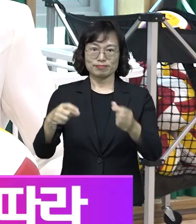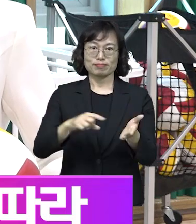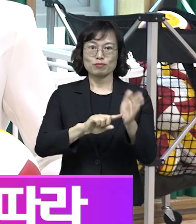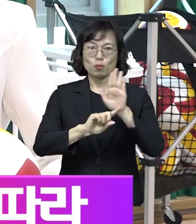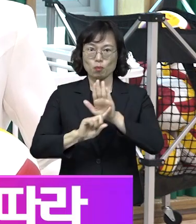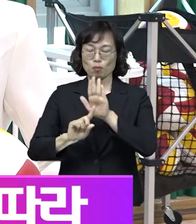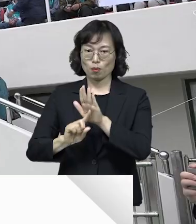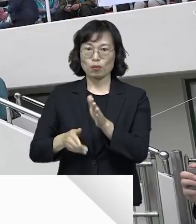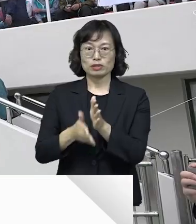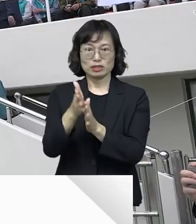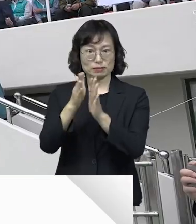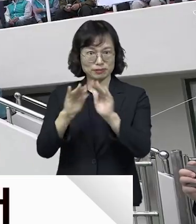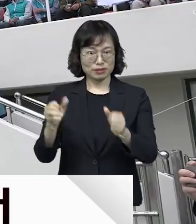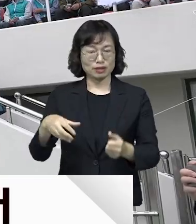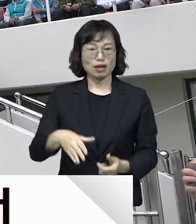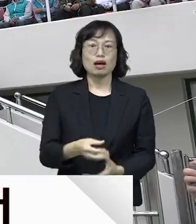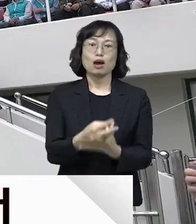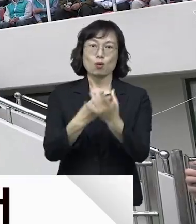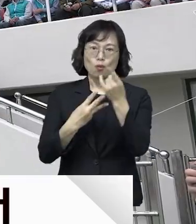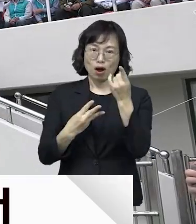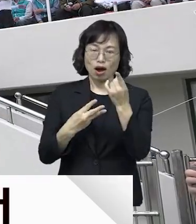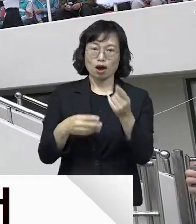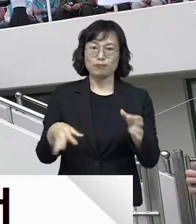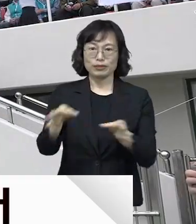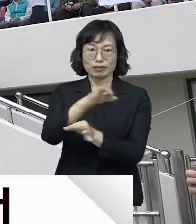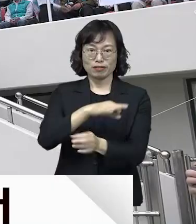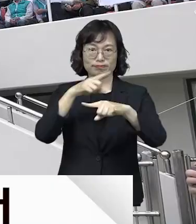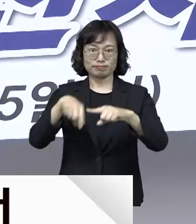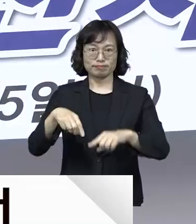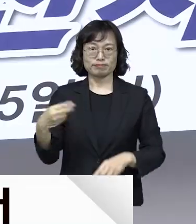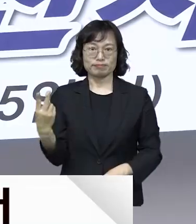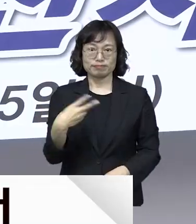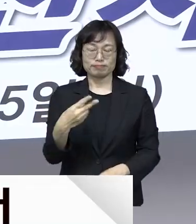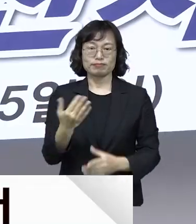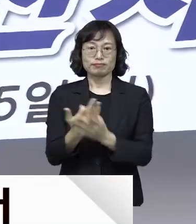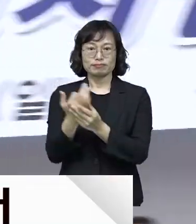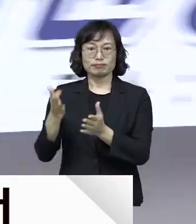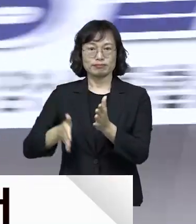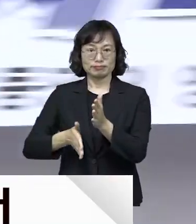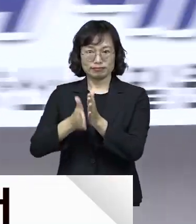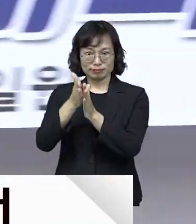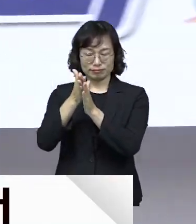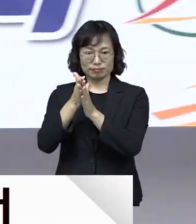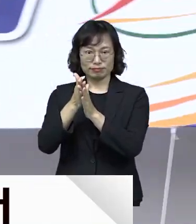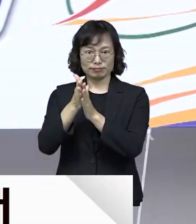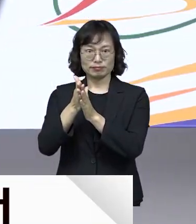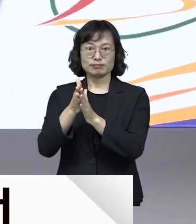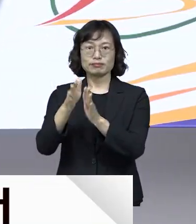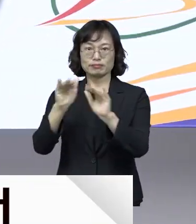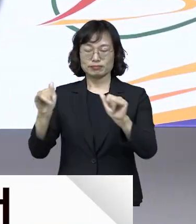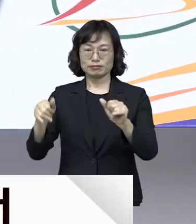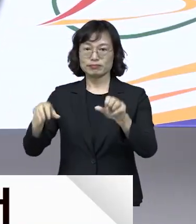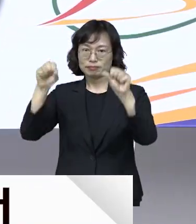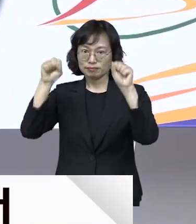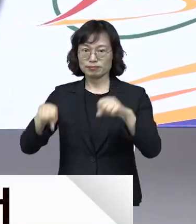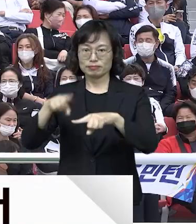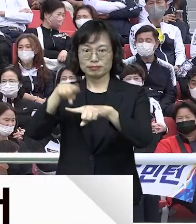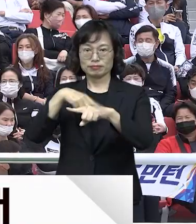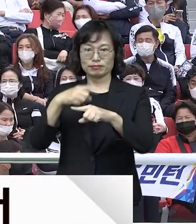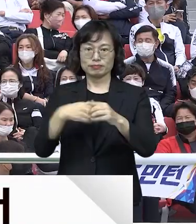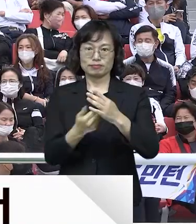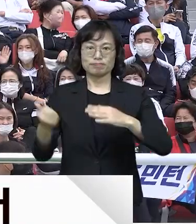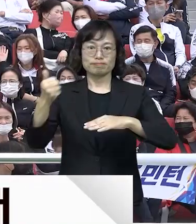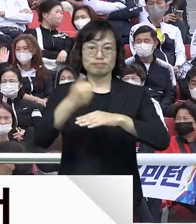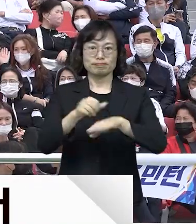홍보와 시민화합, 지역 경제 활성화에 계기가 되고 있습니다. 양산시 체육회가 주관한 양산시민 생활체육대회가